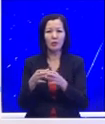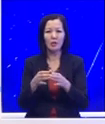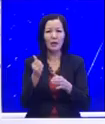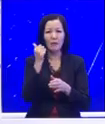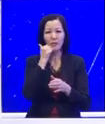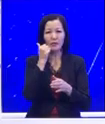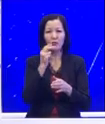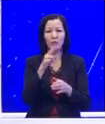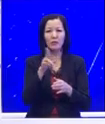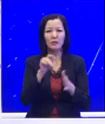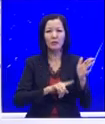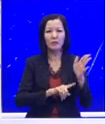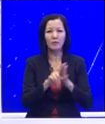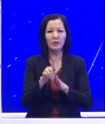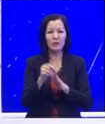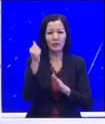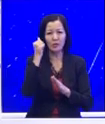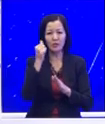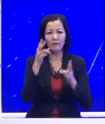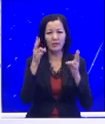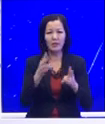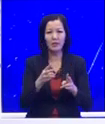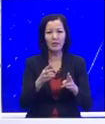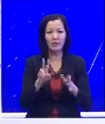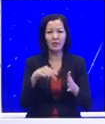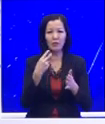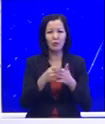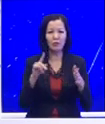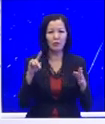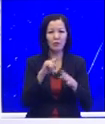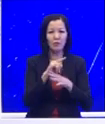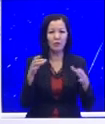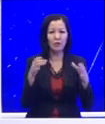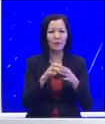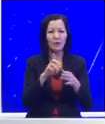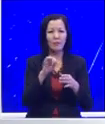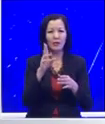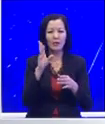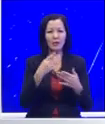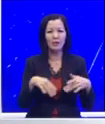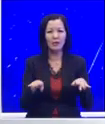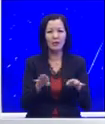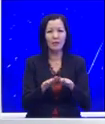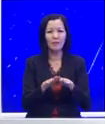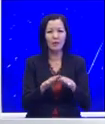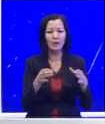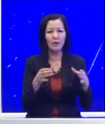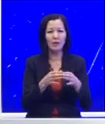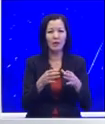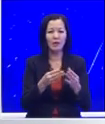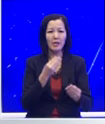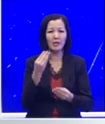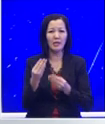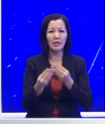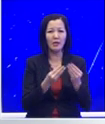Динамо» стартовала с минуты памяти о жертвах трагедии при крушении самолета компании «Бек Эйр». Таким образом, континентальная хоккейная